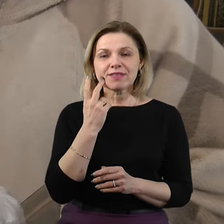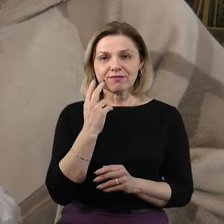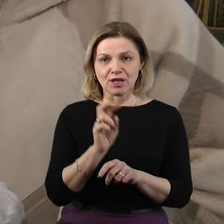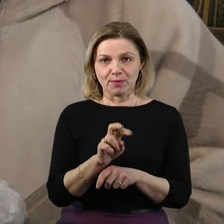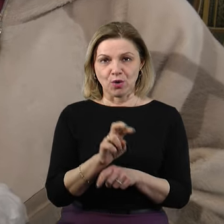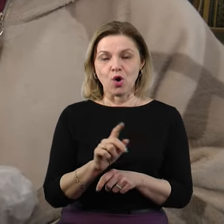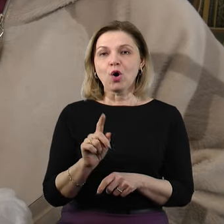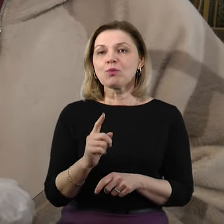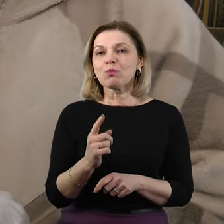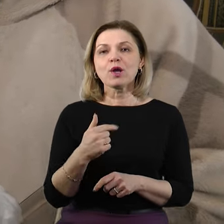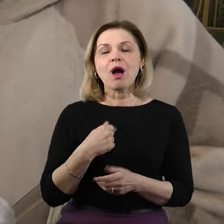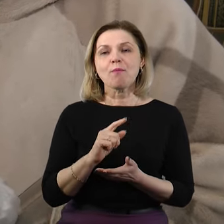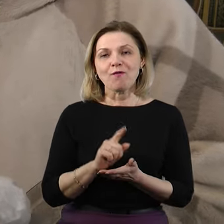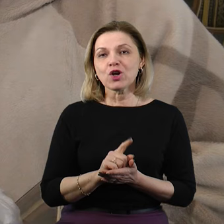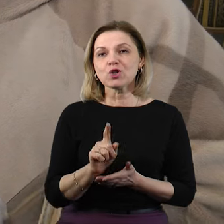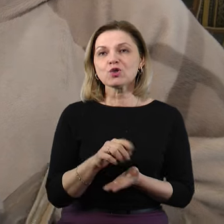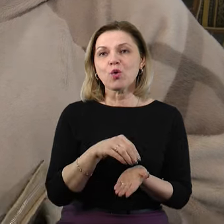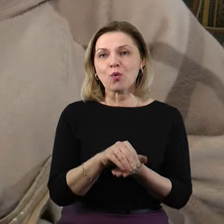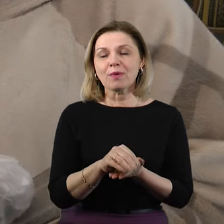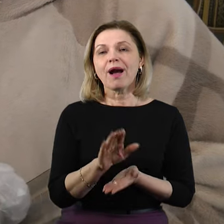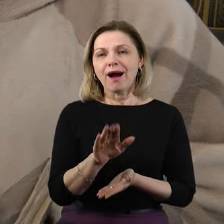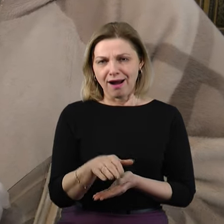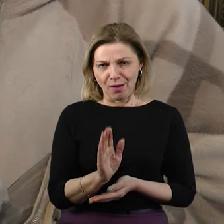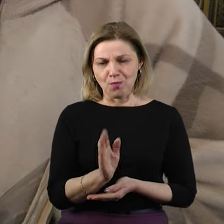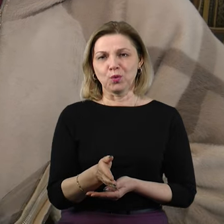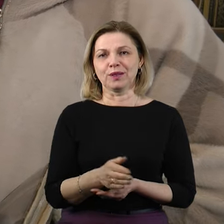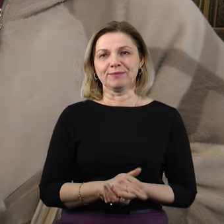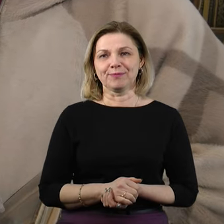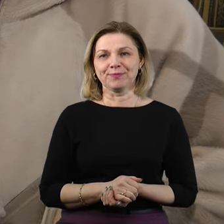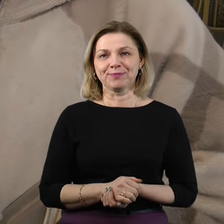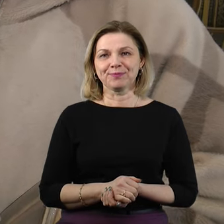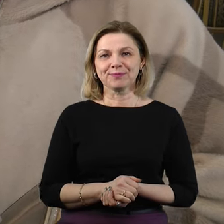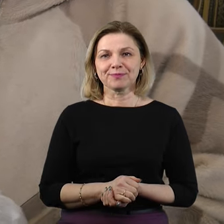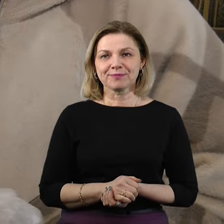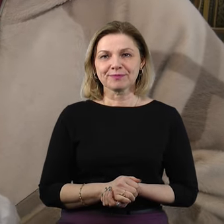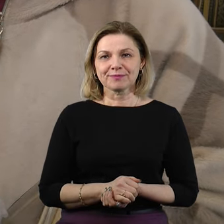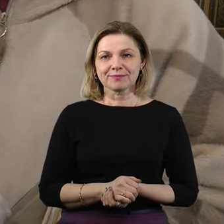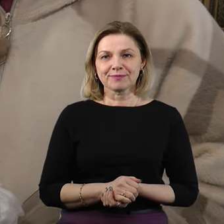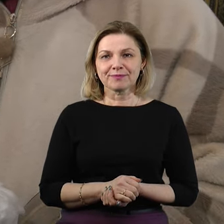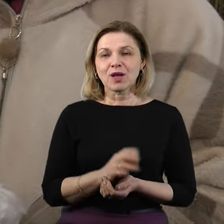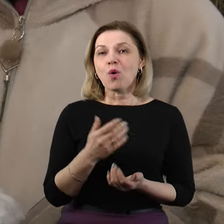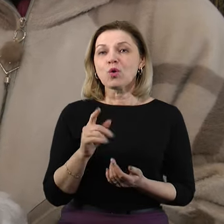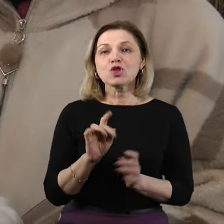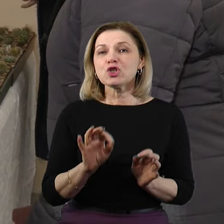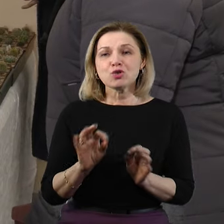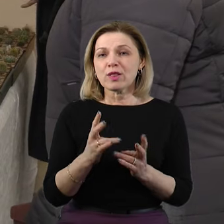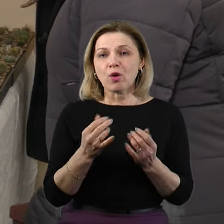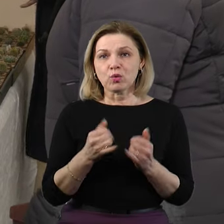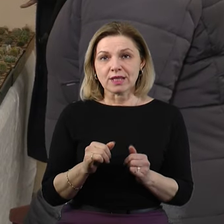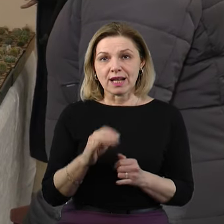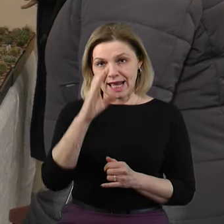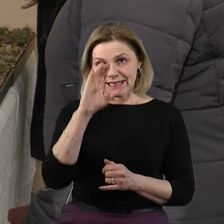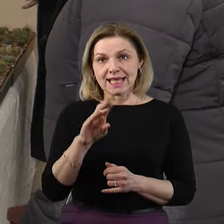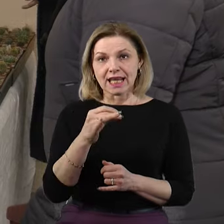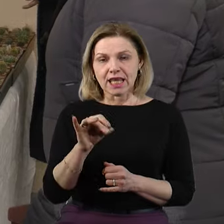равно повинна щось взяти хай буде уже нічим не здивувати мене Сергій